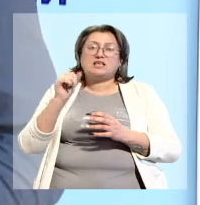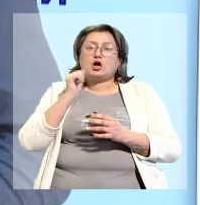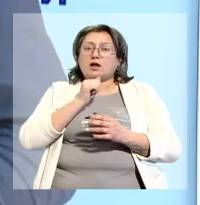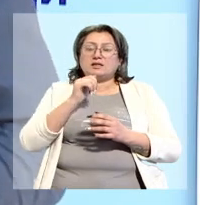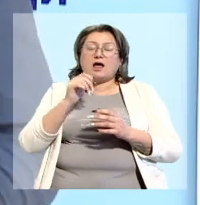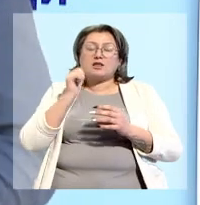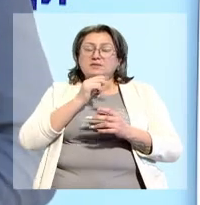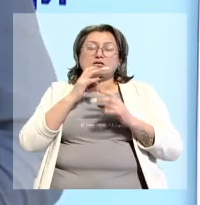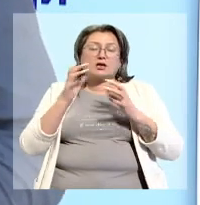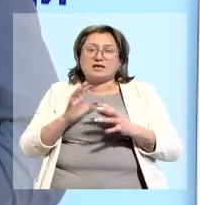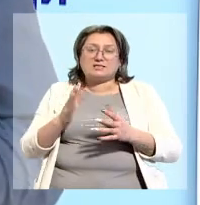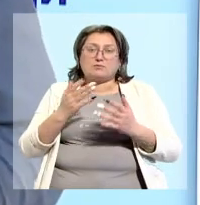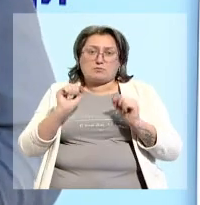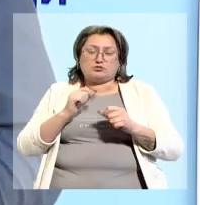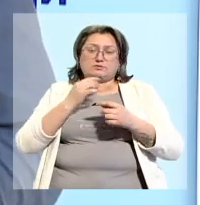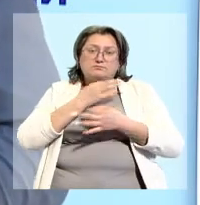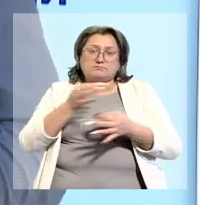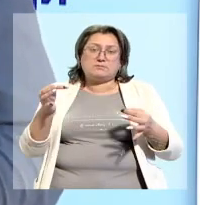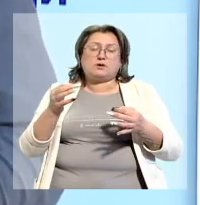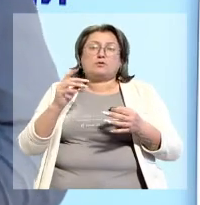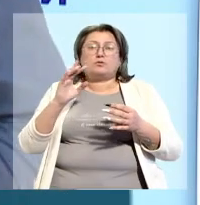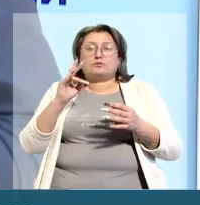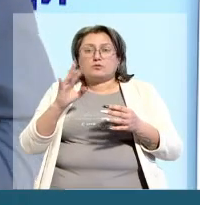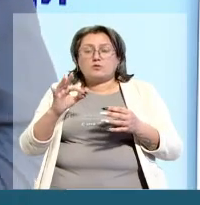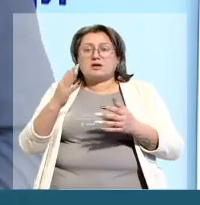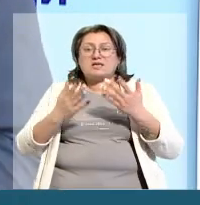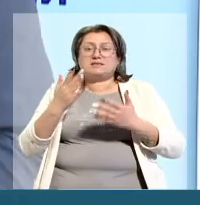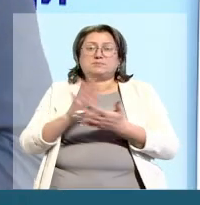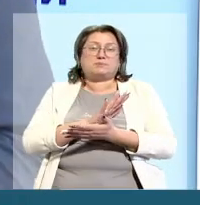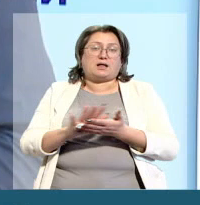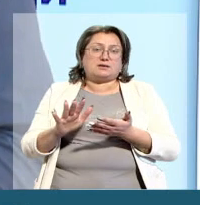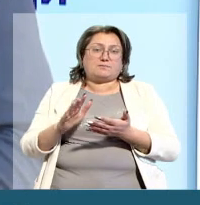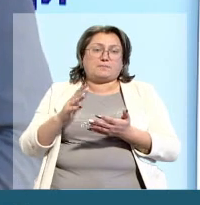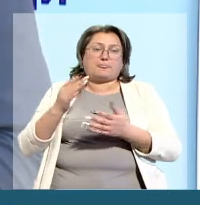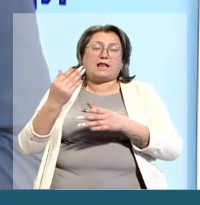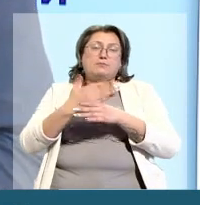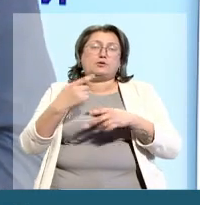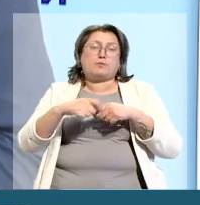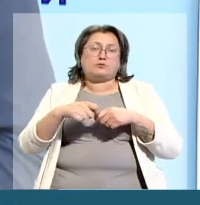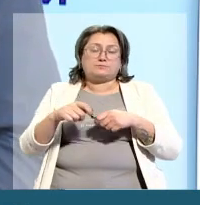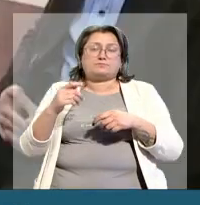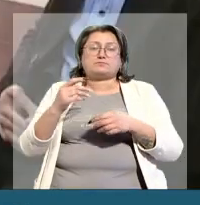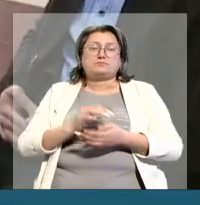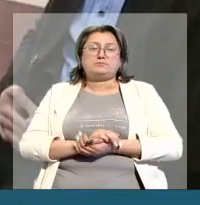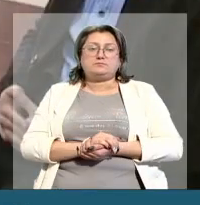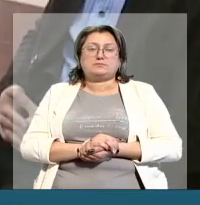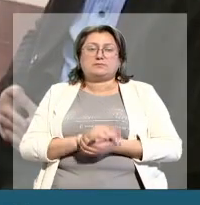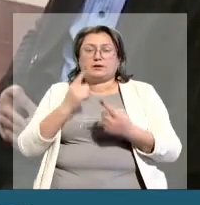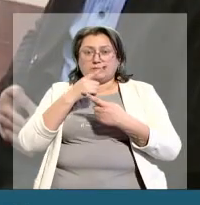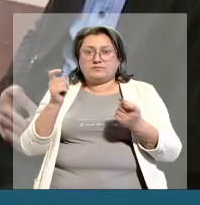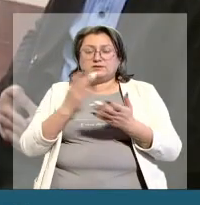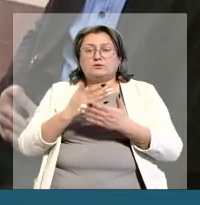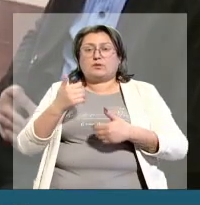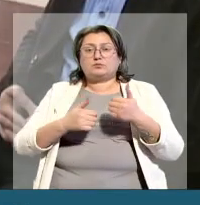барысын, нәтижесін, сондай-ақ кезеңдерін көрсетуіміз керек. Тегін емге қол жеткізу үшін арнайы байқау жарияланады. Стимул